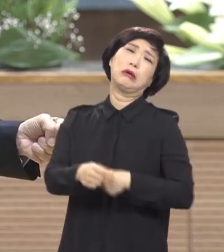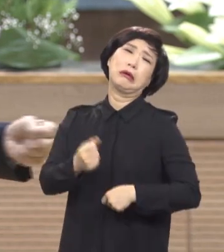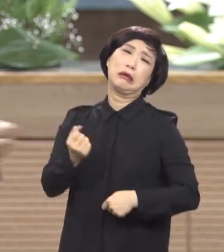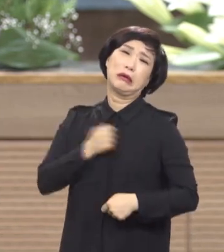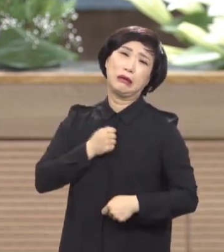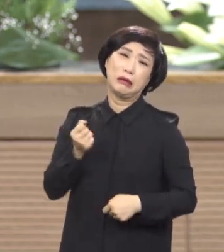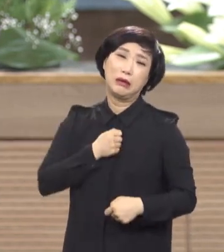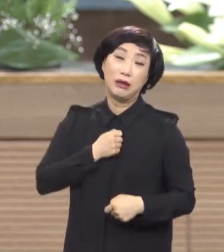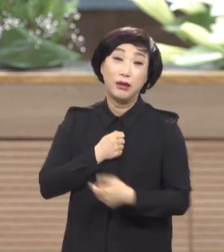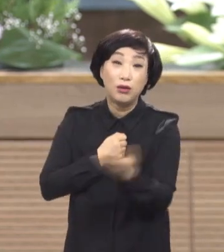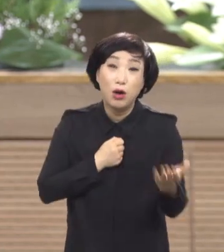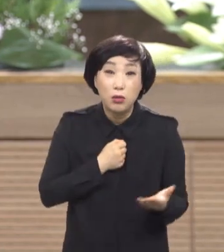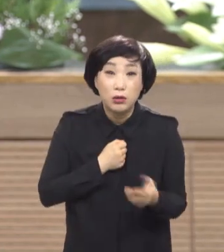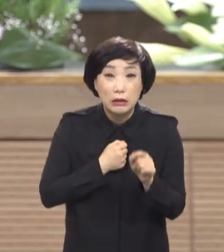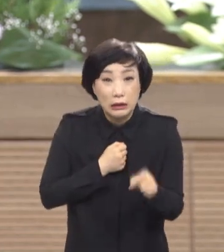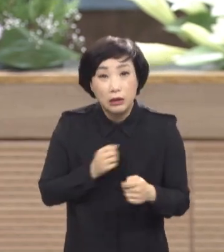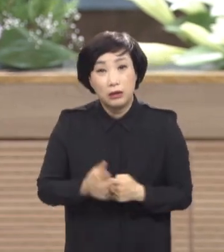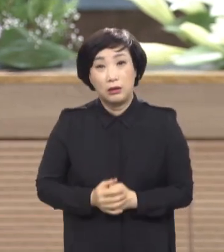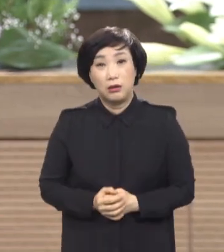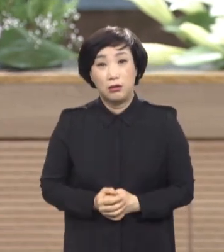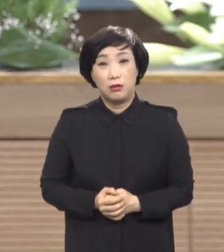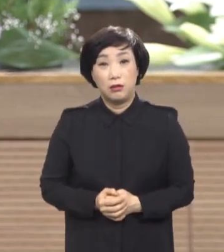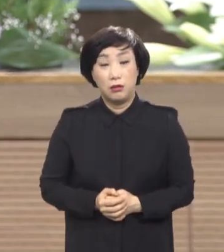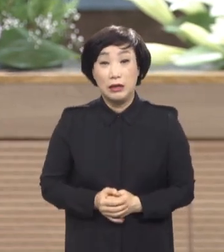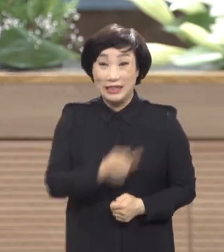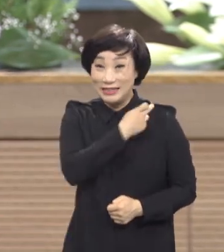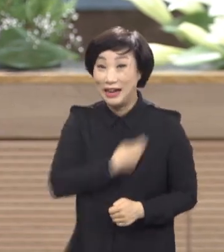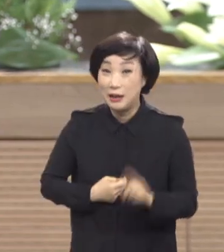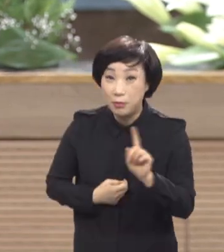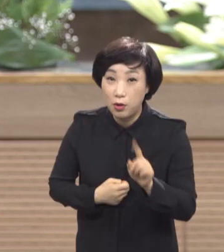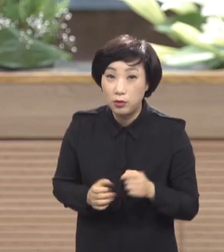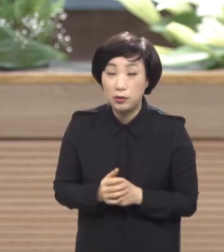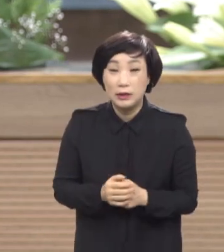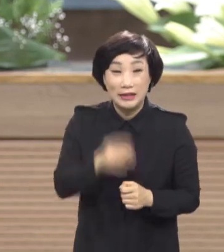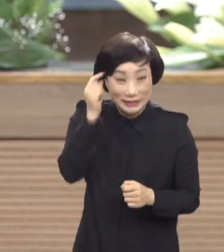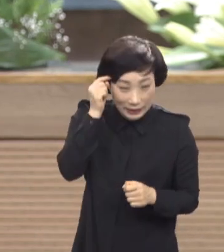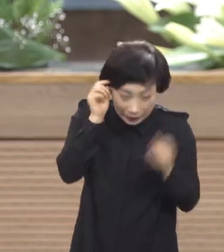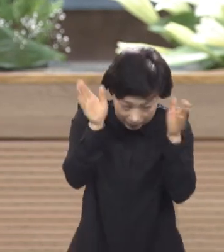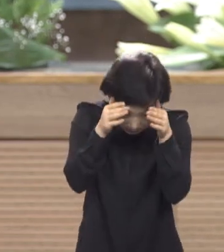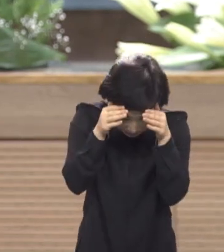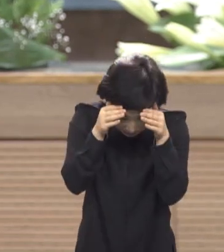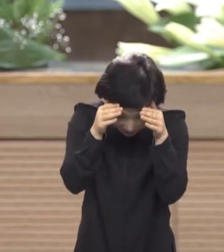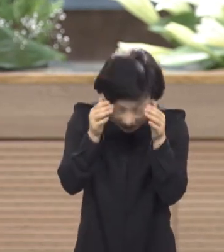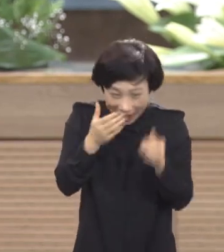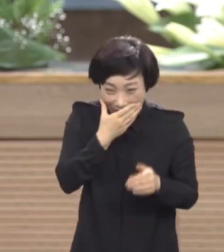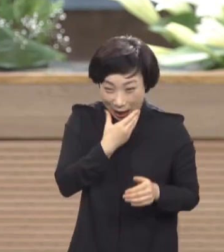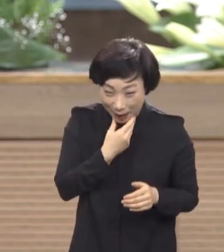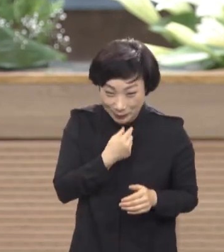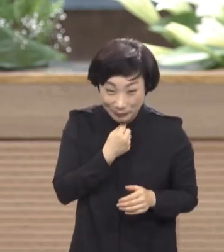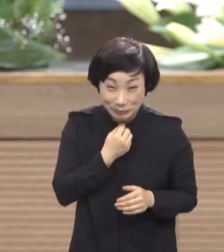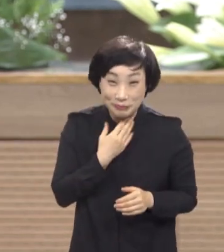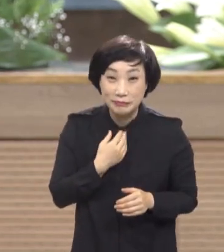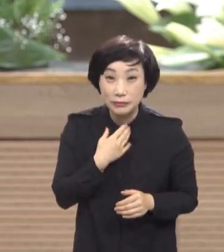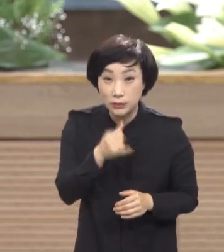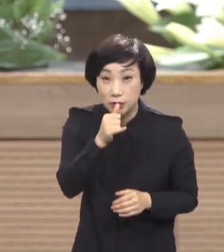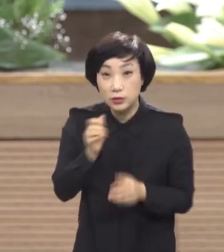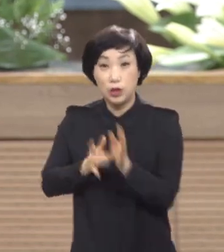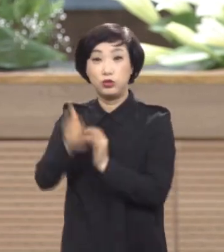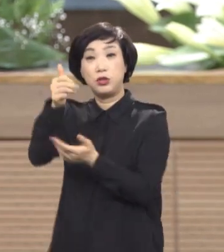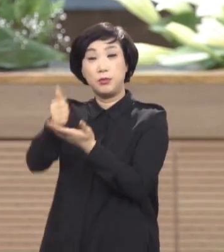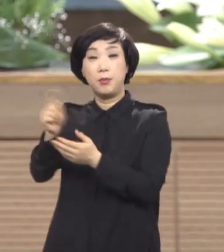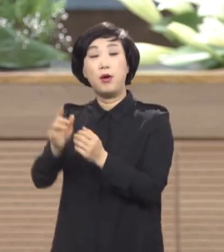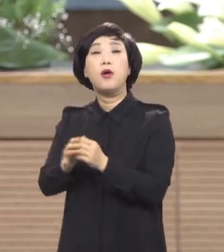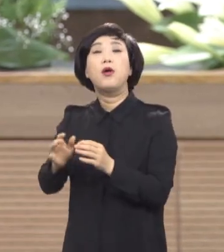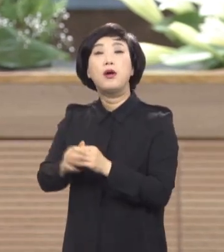이렇게 달라 제자들은 시안적 세계의 행복을 원했고 예수님은